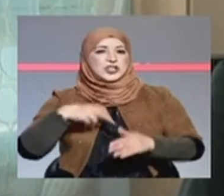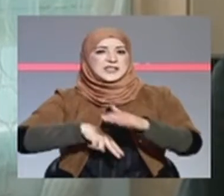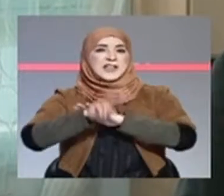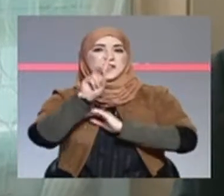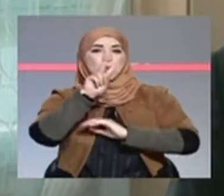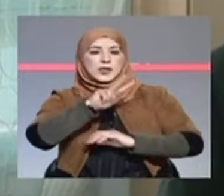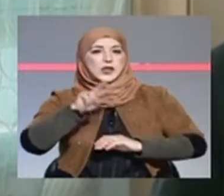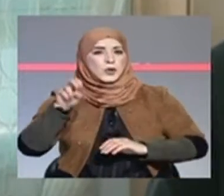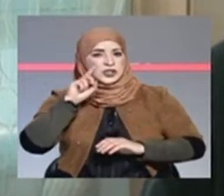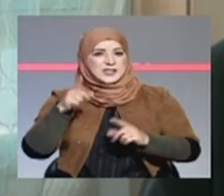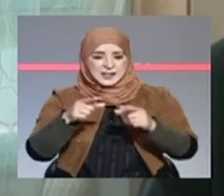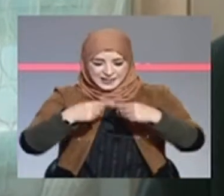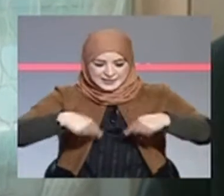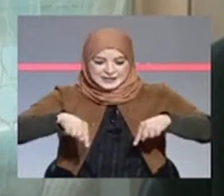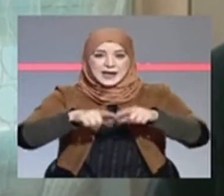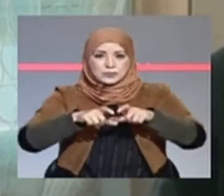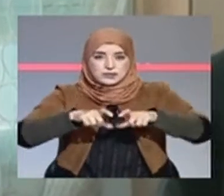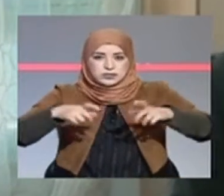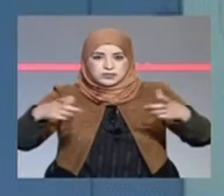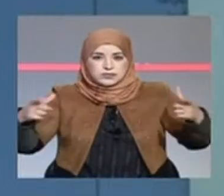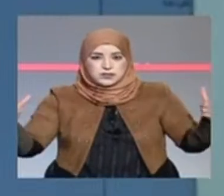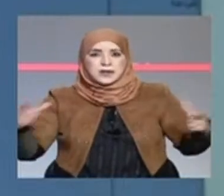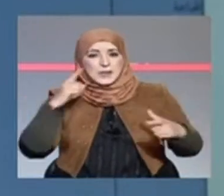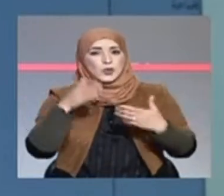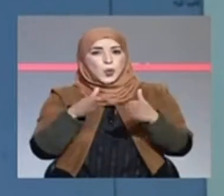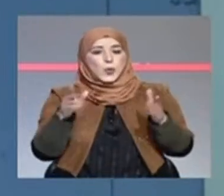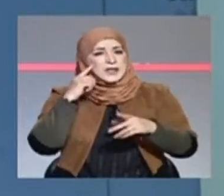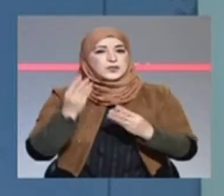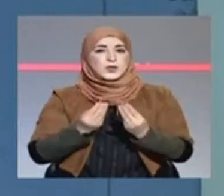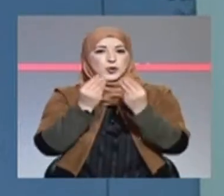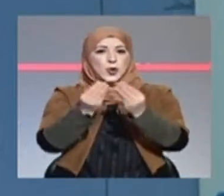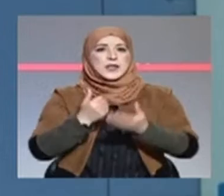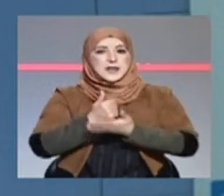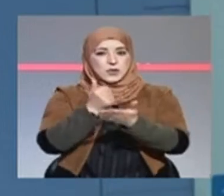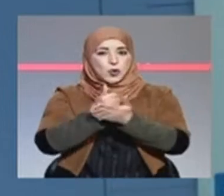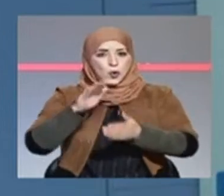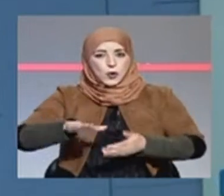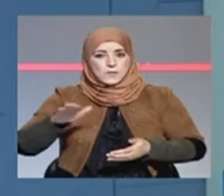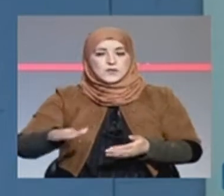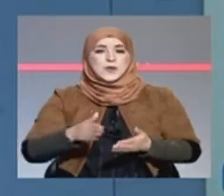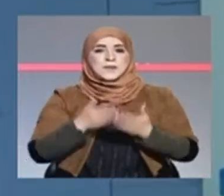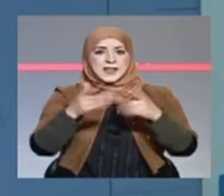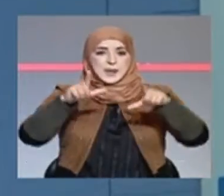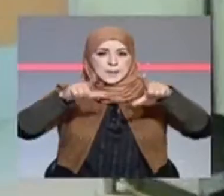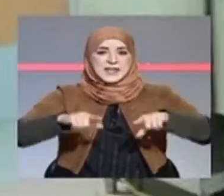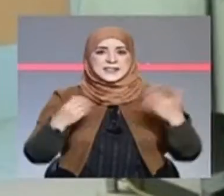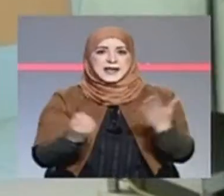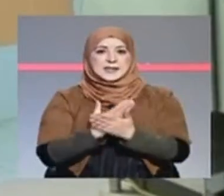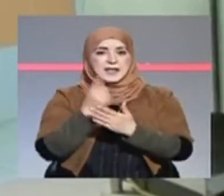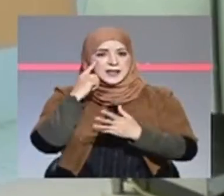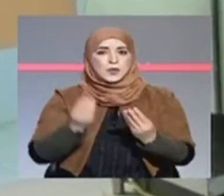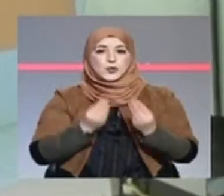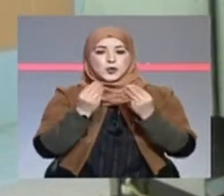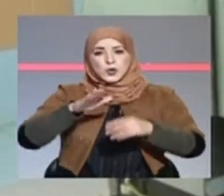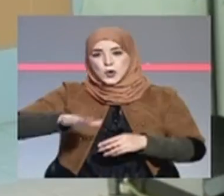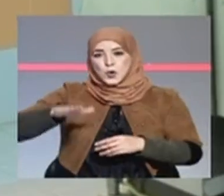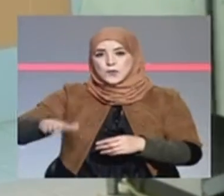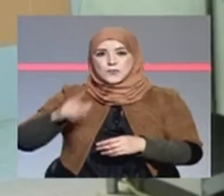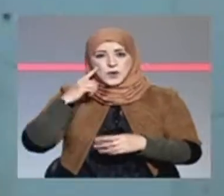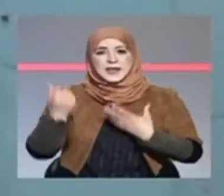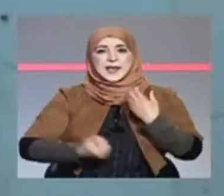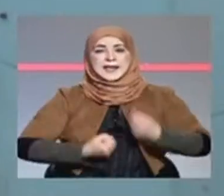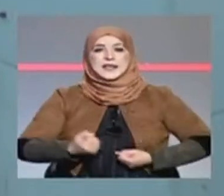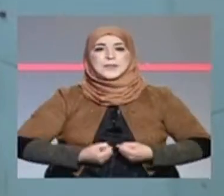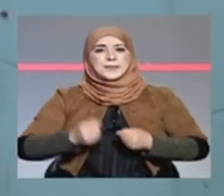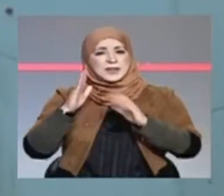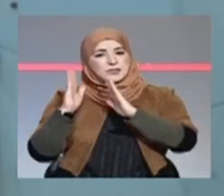الطاقات المطعم المدرسي منصه رقميه حديثه لتمتيع التلاميذ خدمات